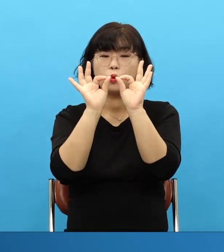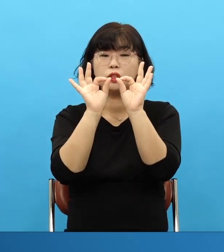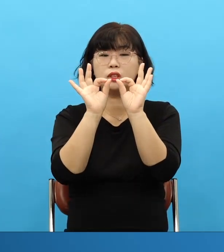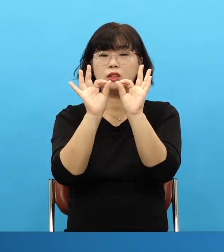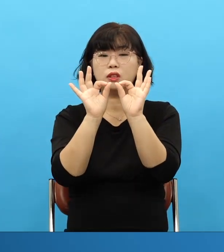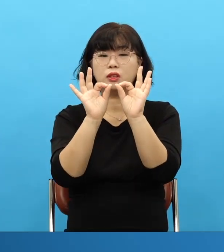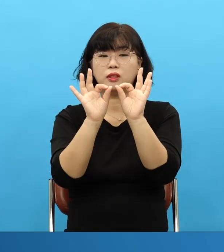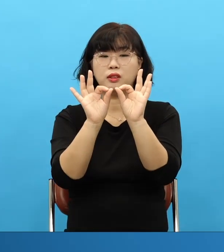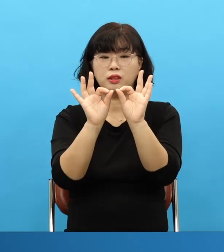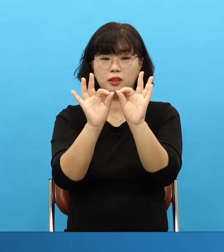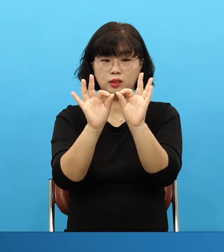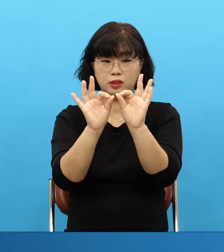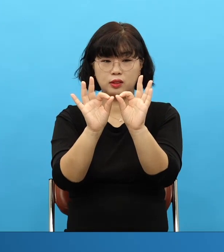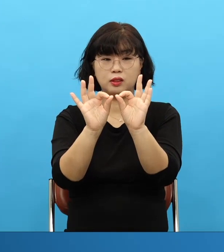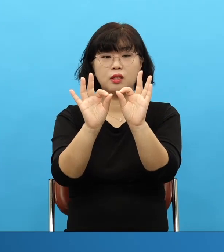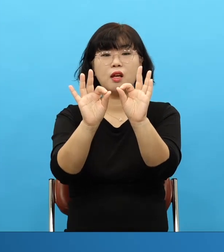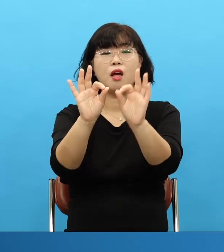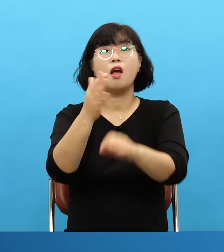바라보니